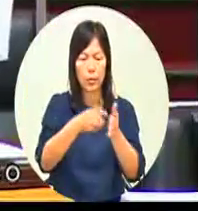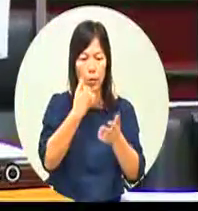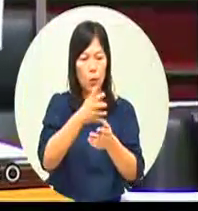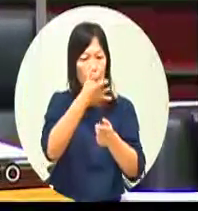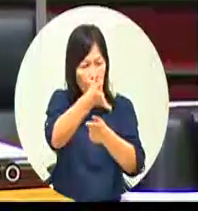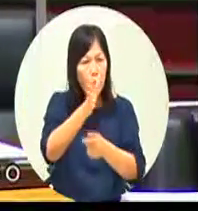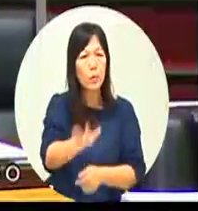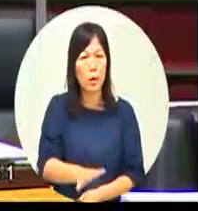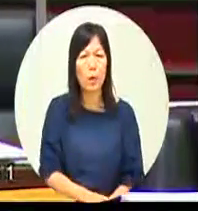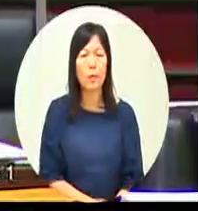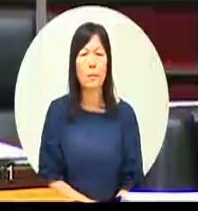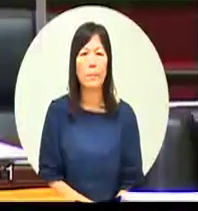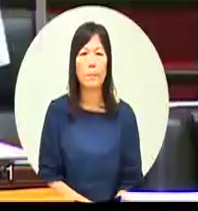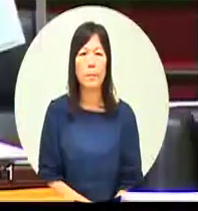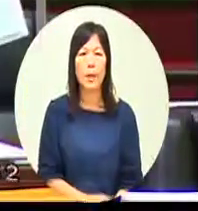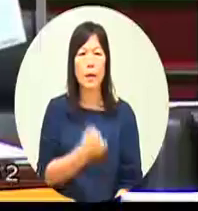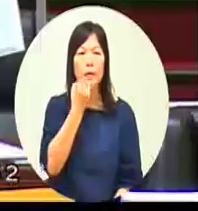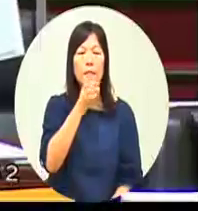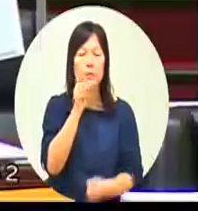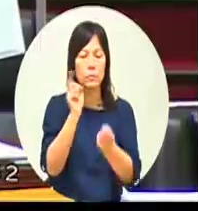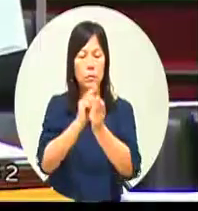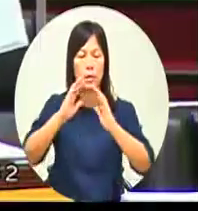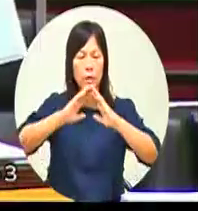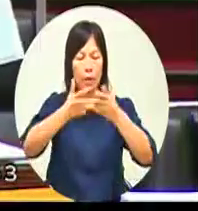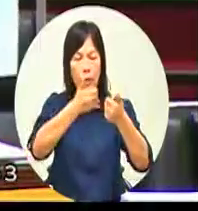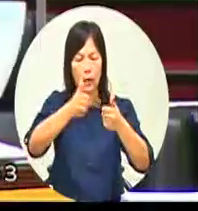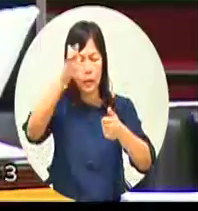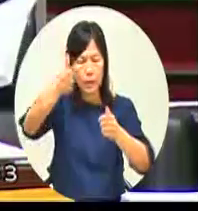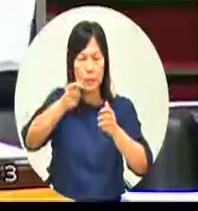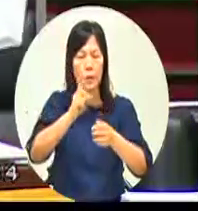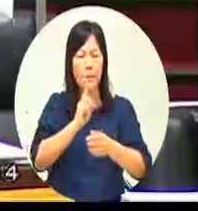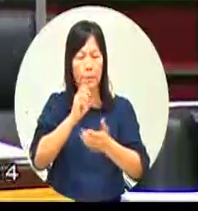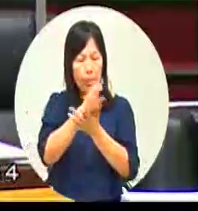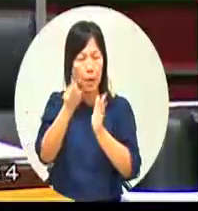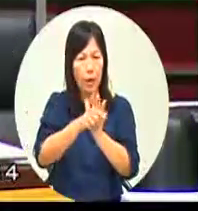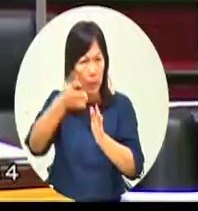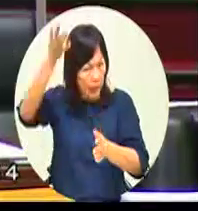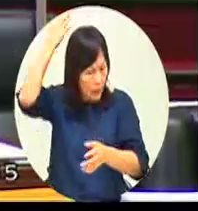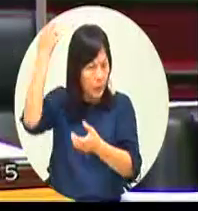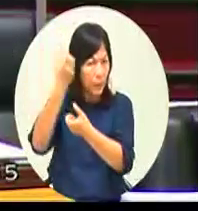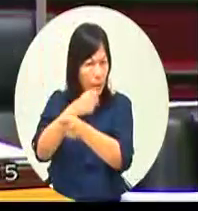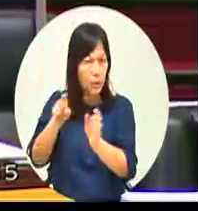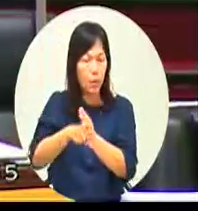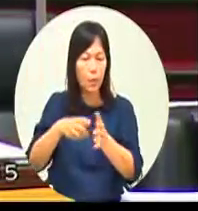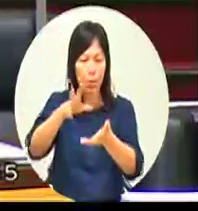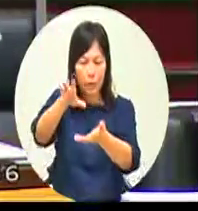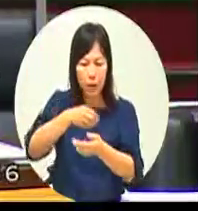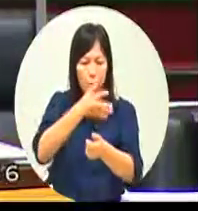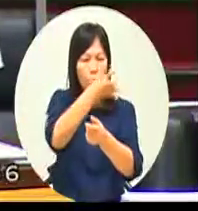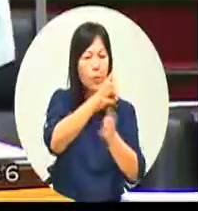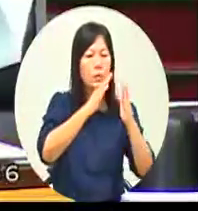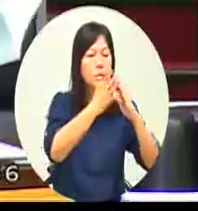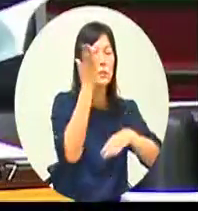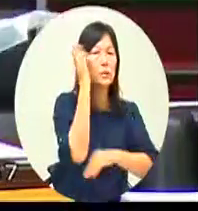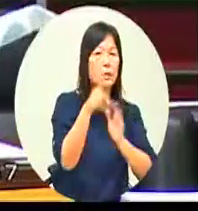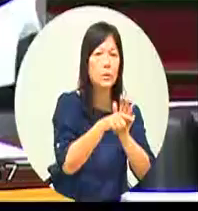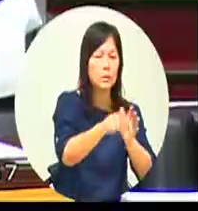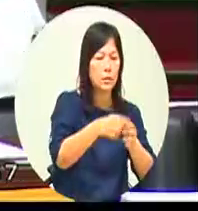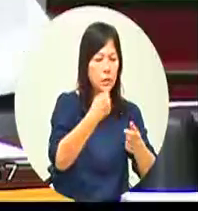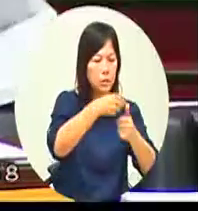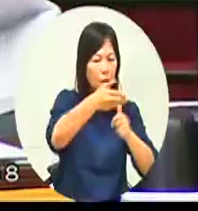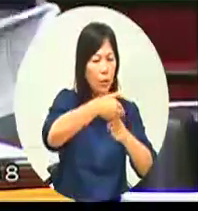咨询，但是跟康议长报告，根据以前的经验，当我们拿决算报告问市政府说，哎，比如说教育